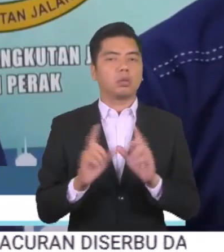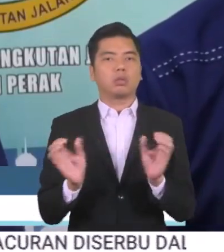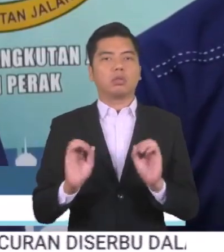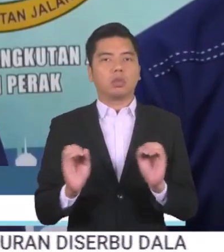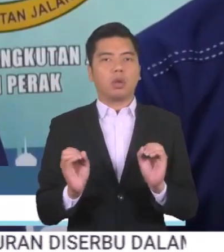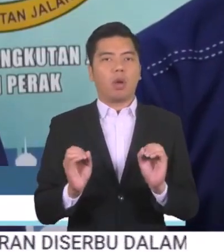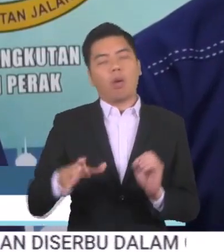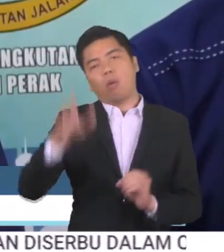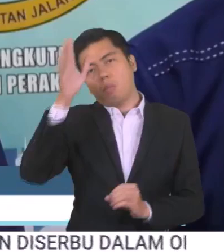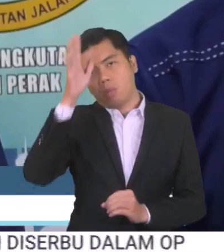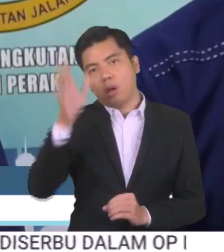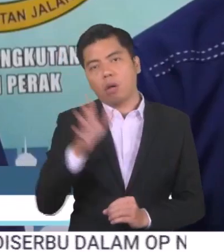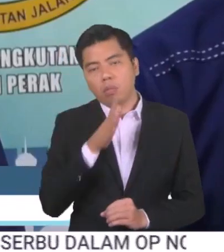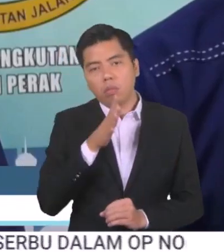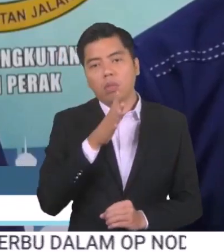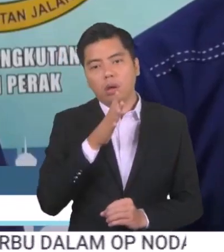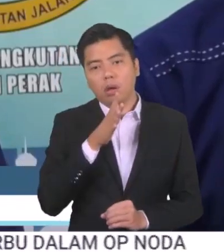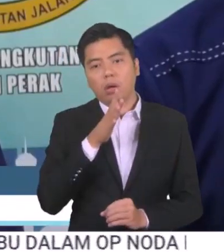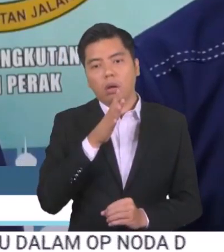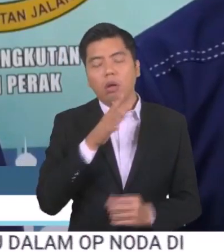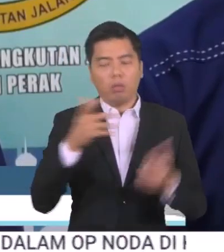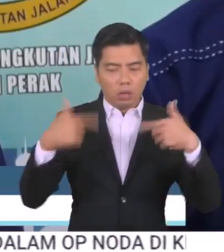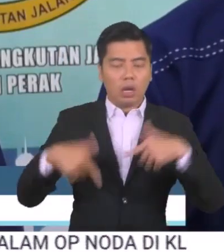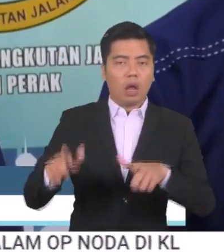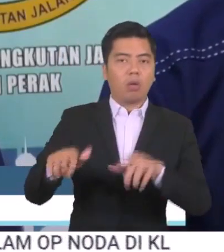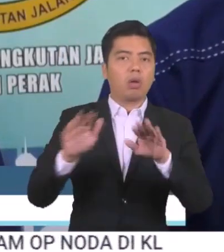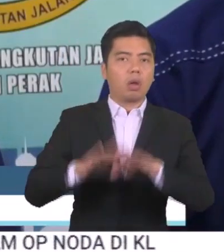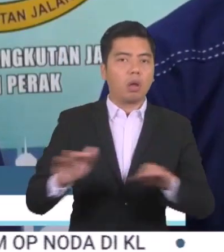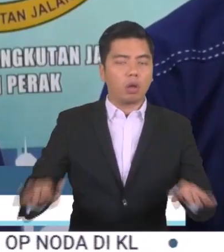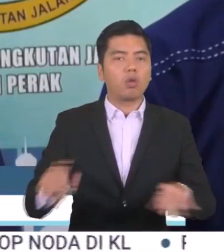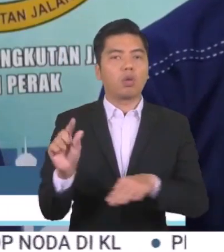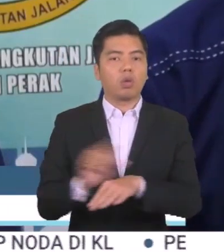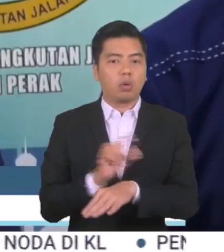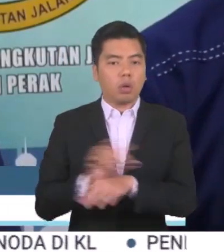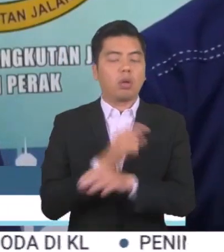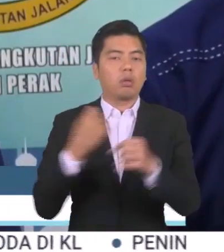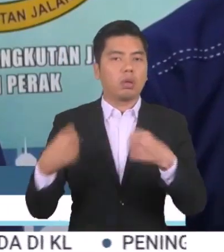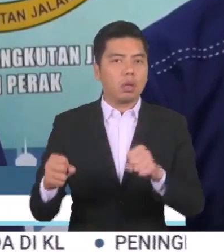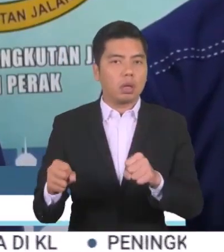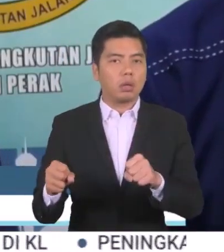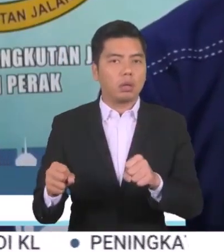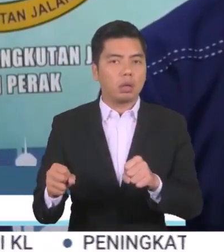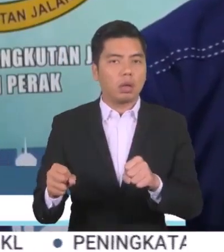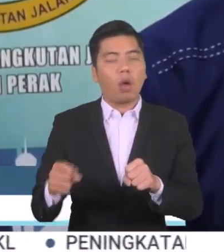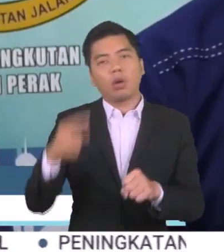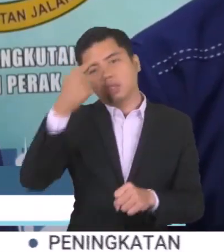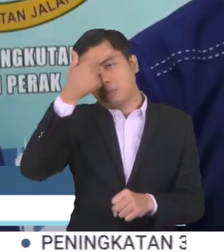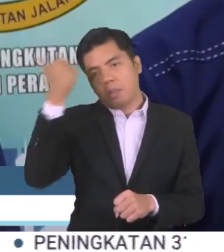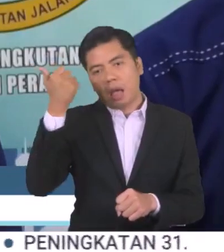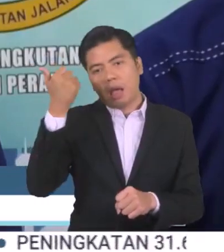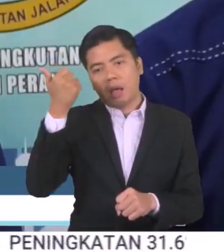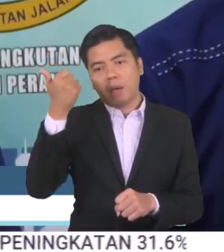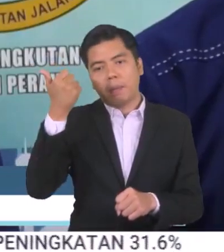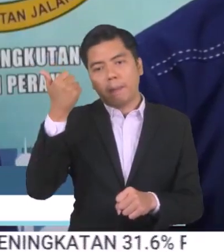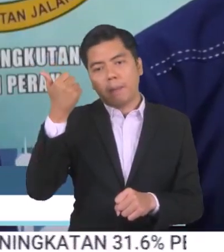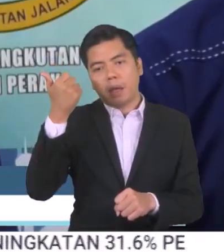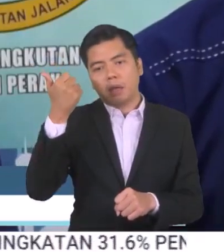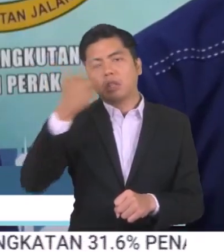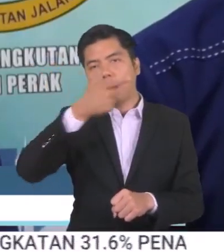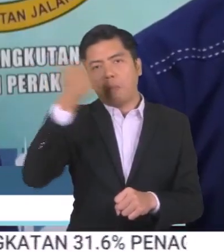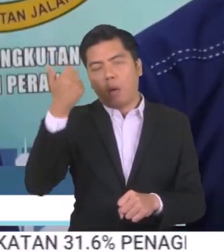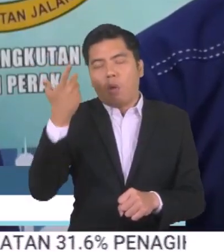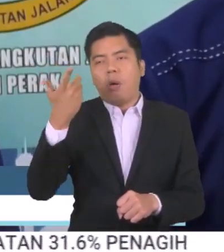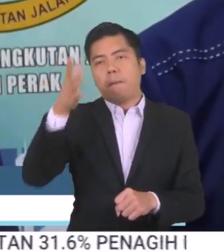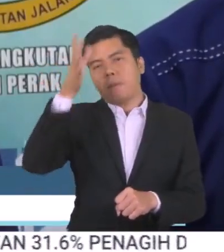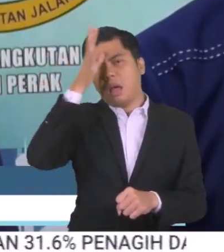Dan ibu bapa membenarkan mereka, anak-anak ini, untuk menggunakan kenderaan motosikal itu atas sebab kekangan ibu bapa